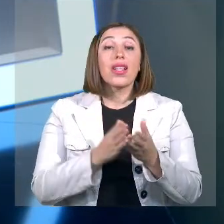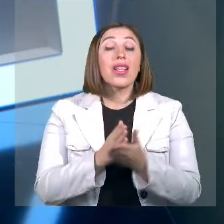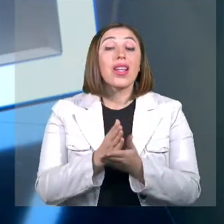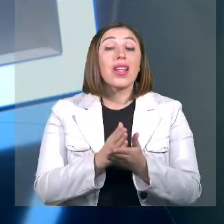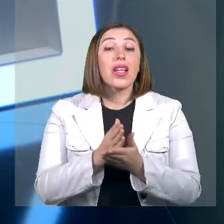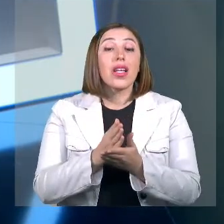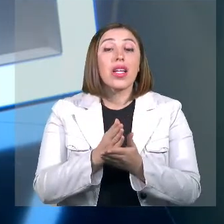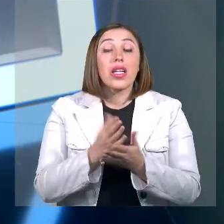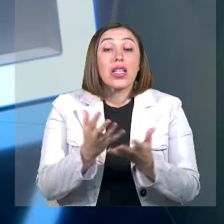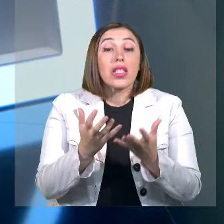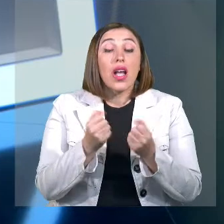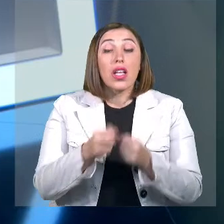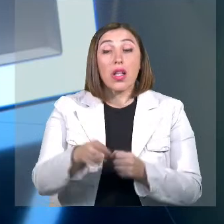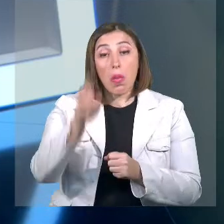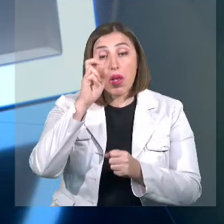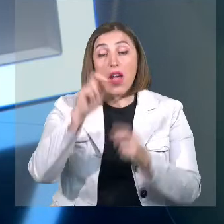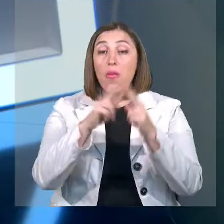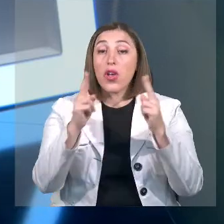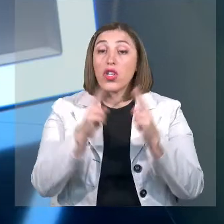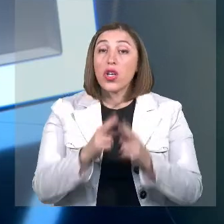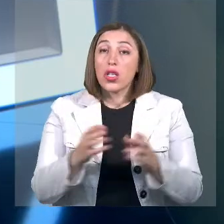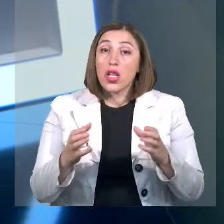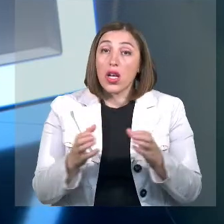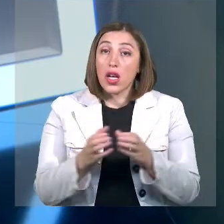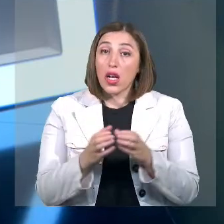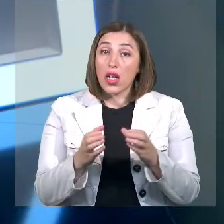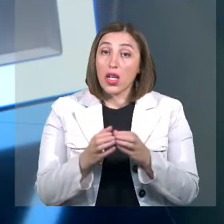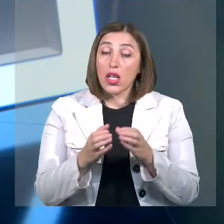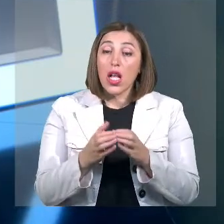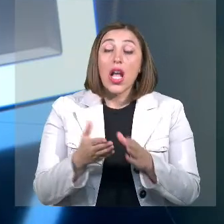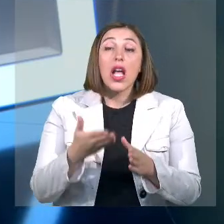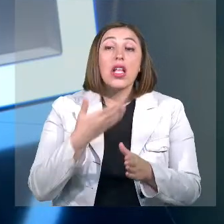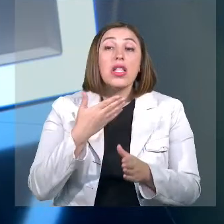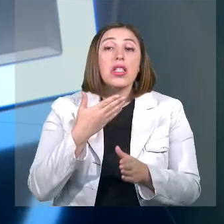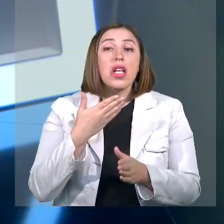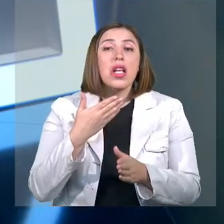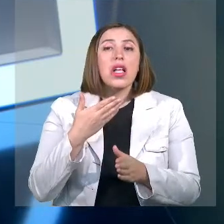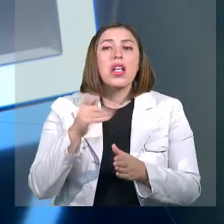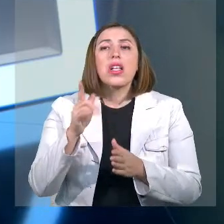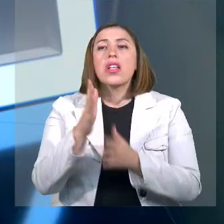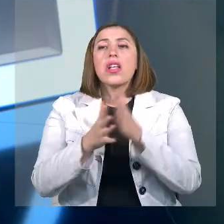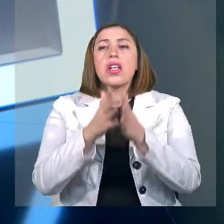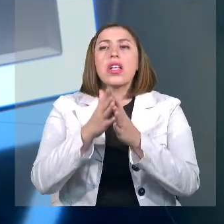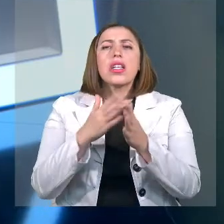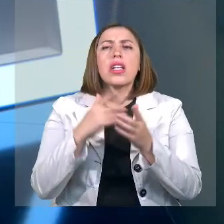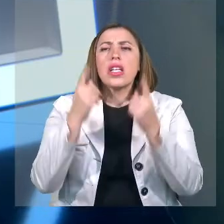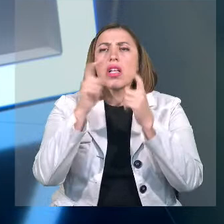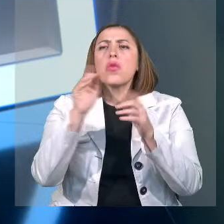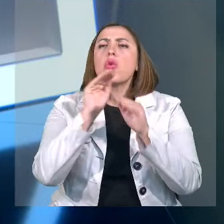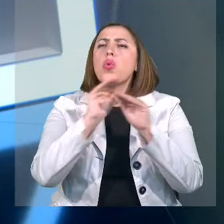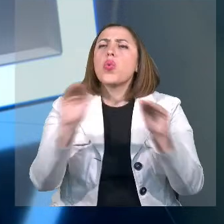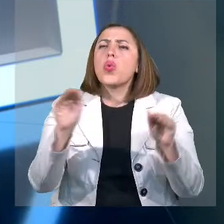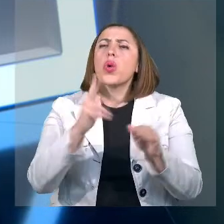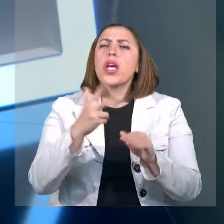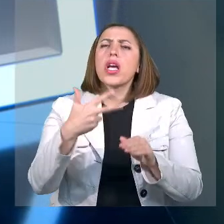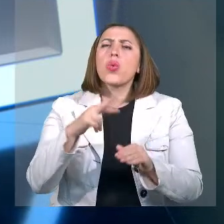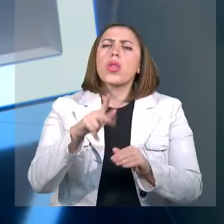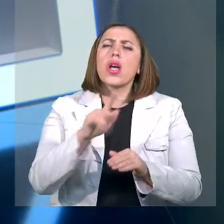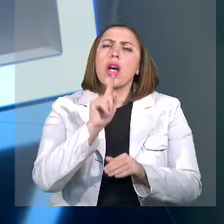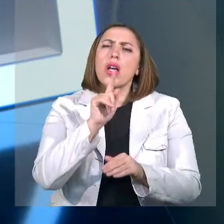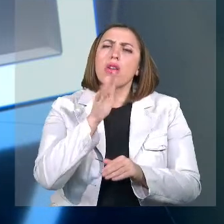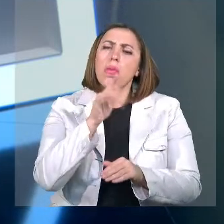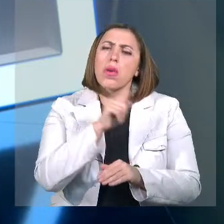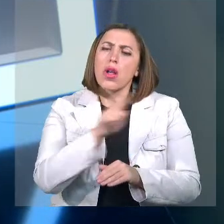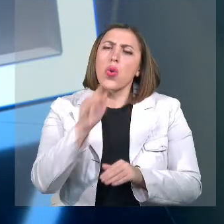ստանձնած պետությունների և միջազգային կազմակերպությունների ձայնը չէինք լսում այն 30 տարիների ընթացքում, երբ շարունակվում